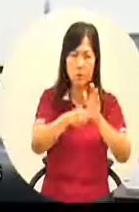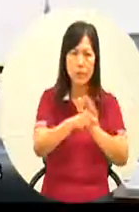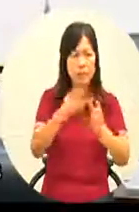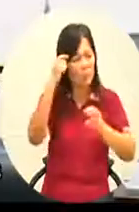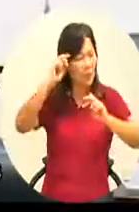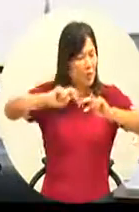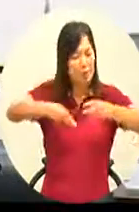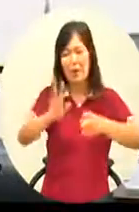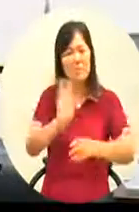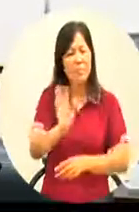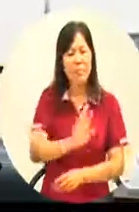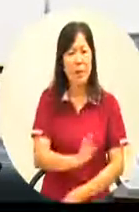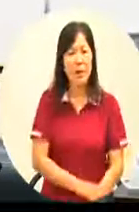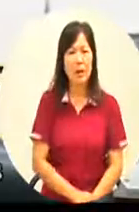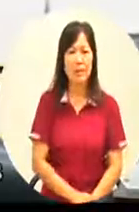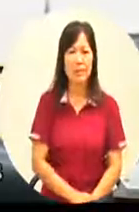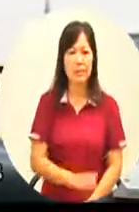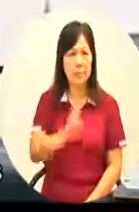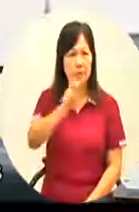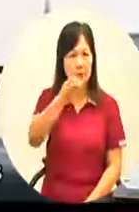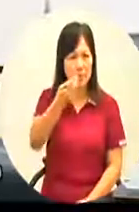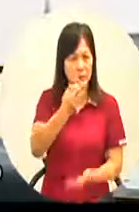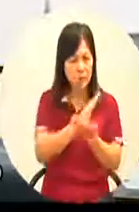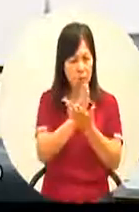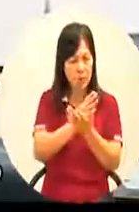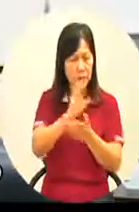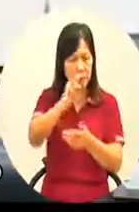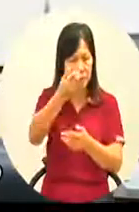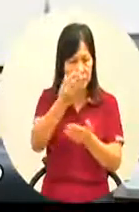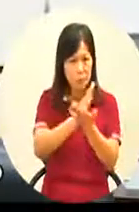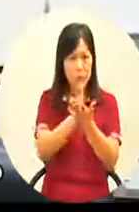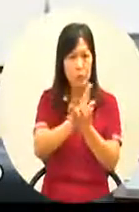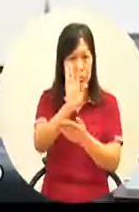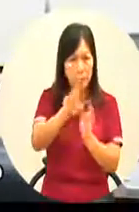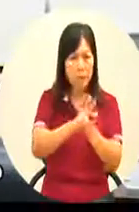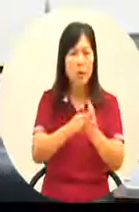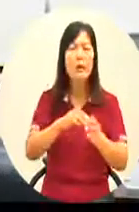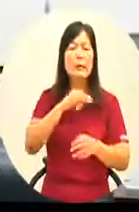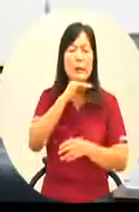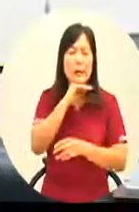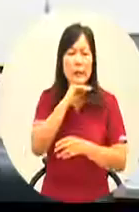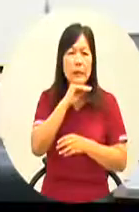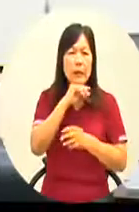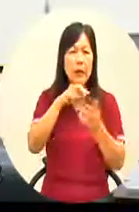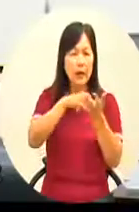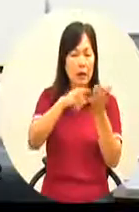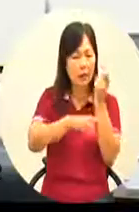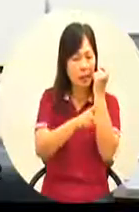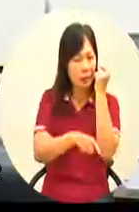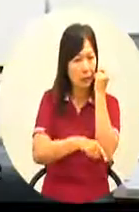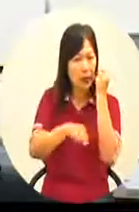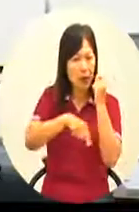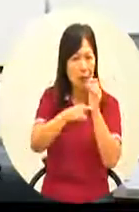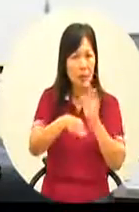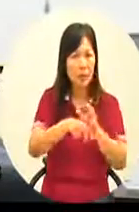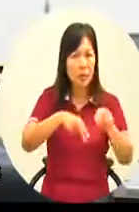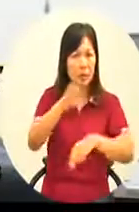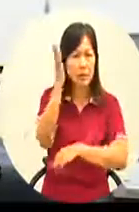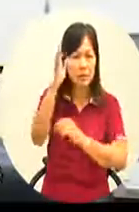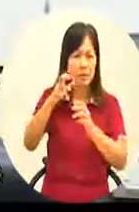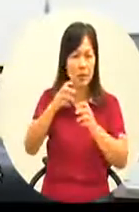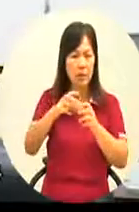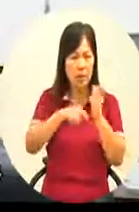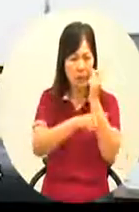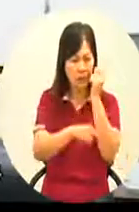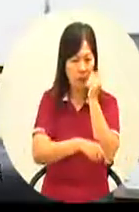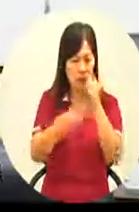调整哦。29页，你的29页哈，你要等到什么立法院的行政区划法通过